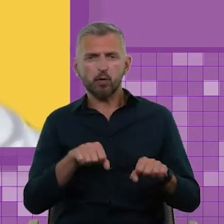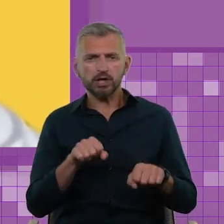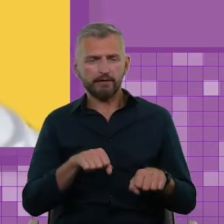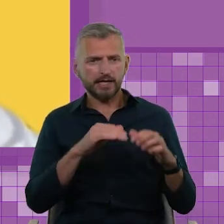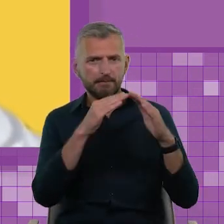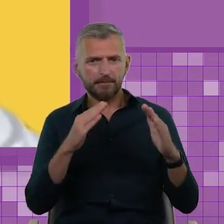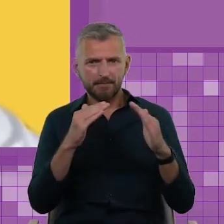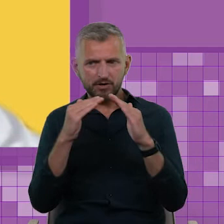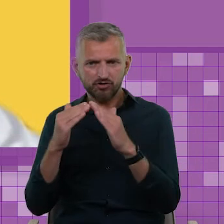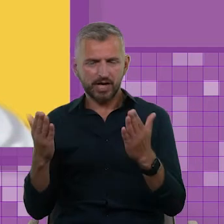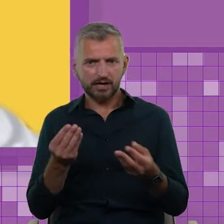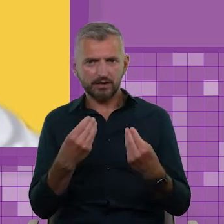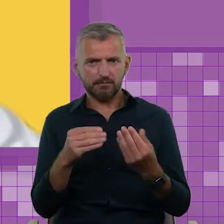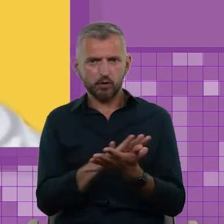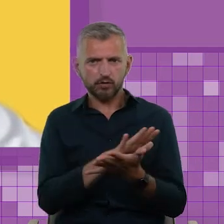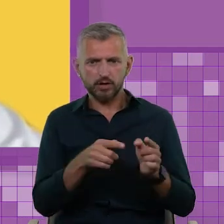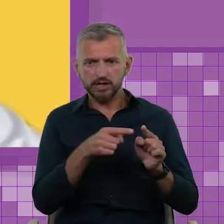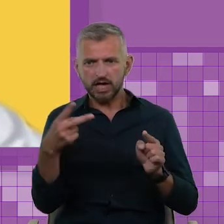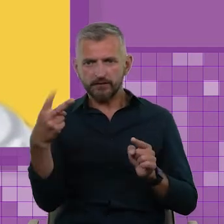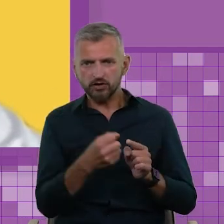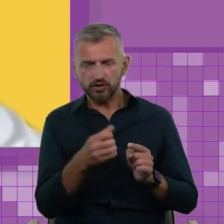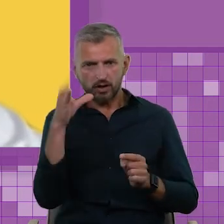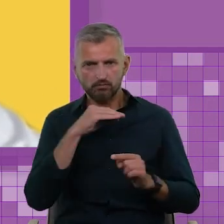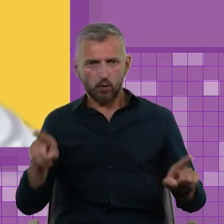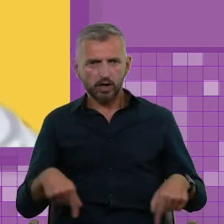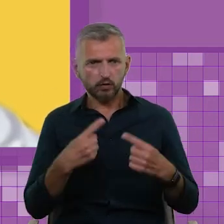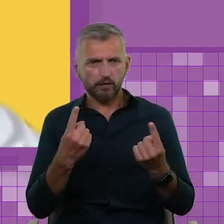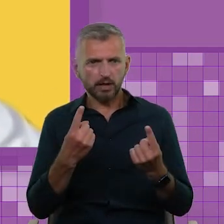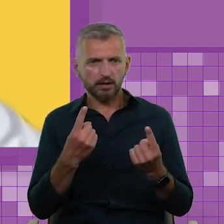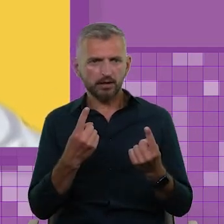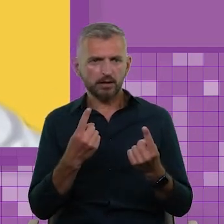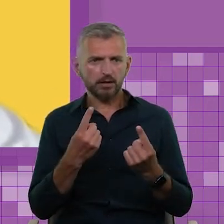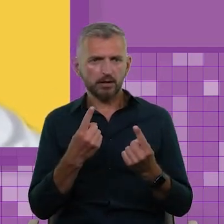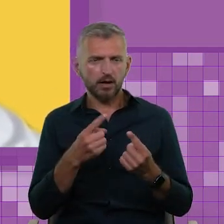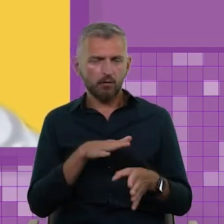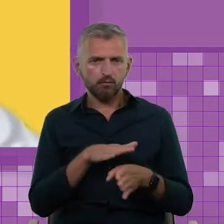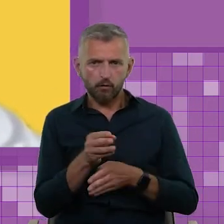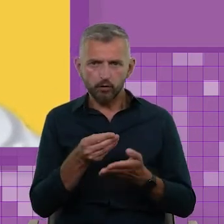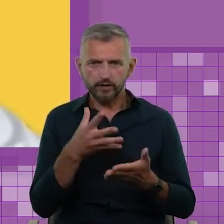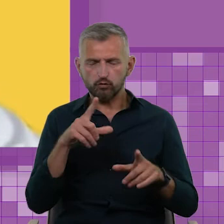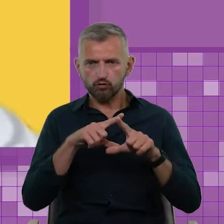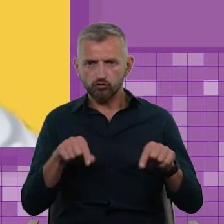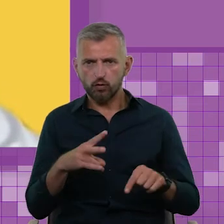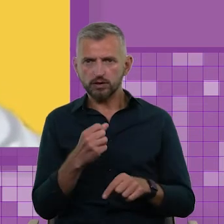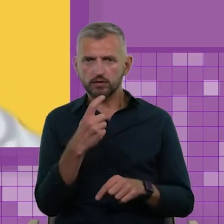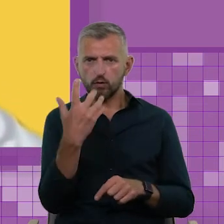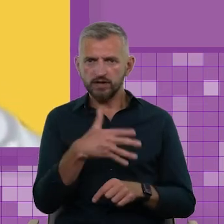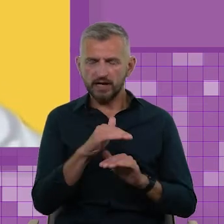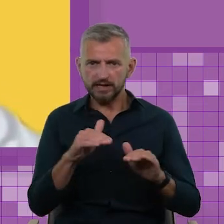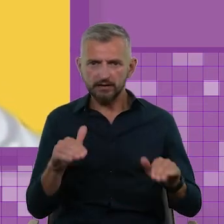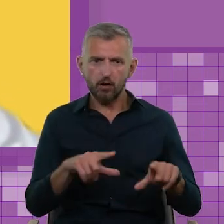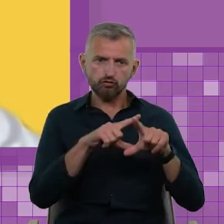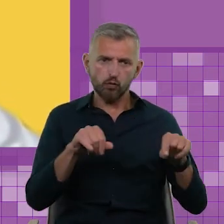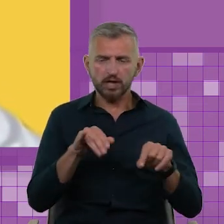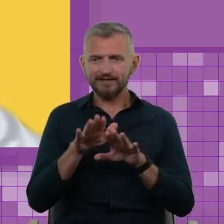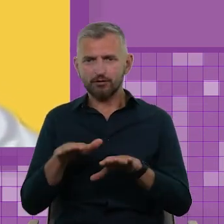нам дали безкоштовно, ми за 2 тижні змогли організувати, я б сказала, таку повноцінну школу на 150 дітей, школу і